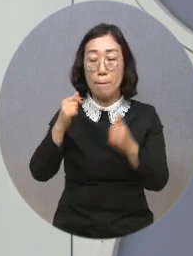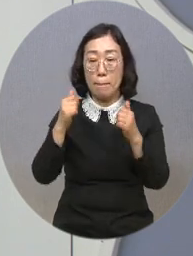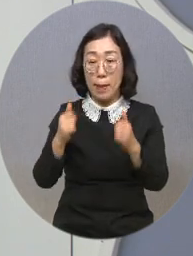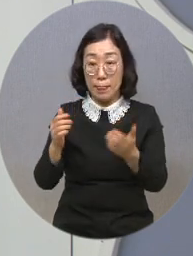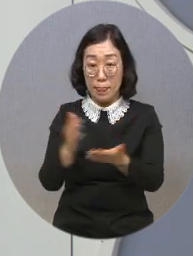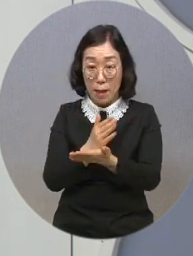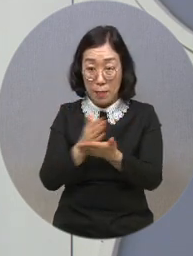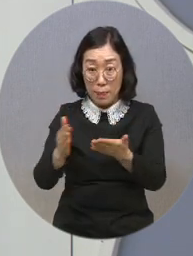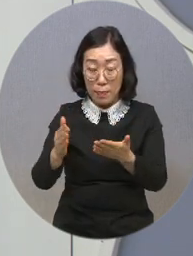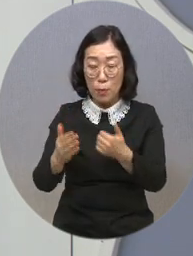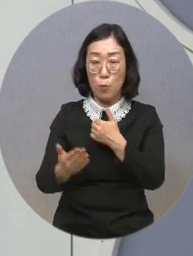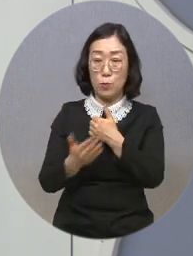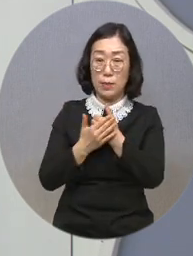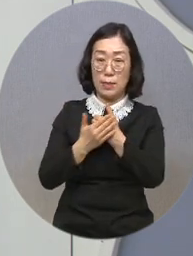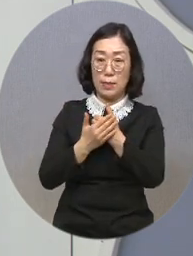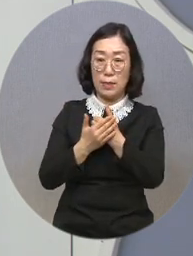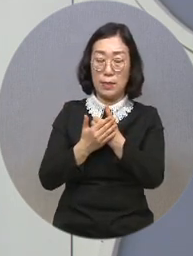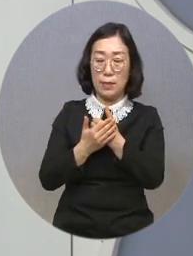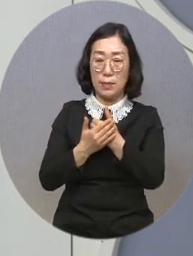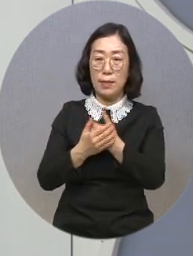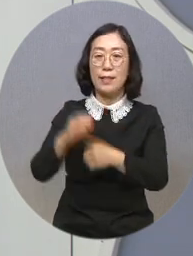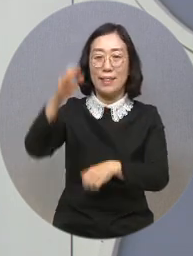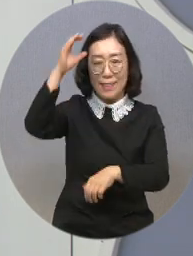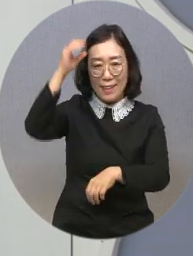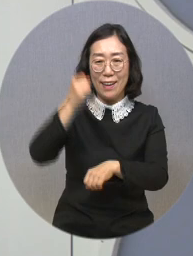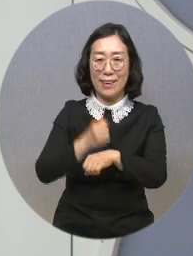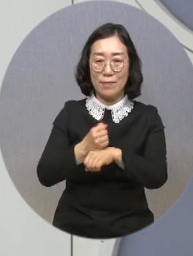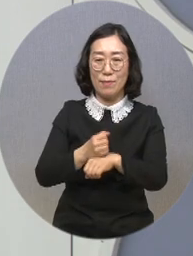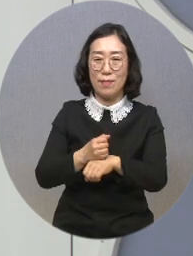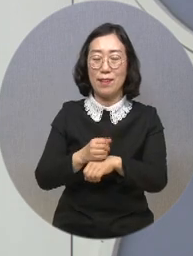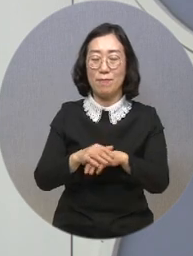아낌없는 성원을 기대하겠습니다.